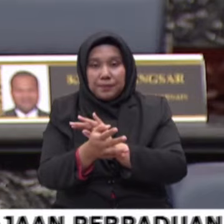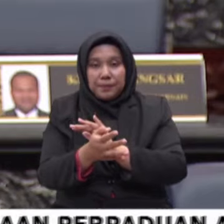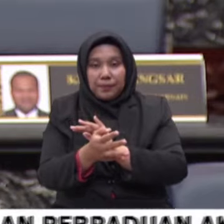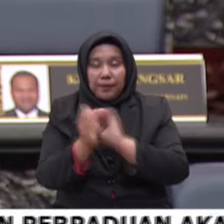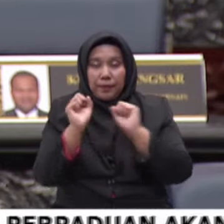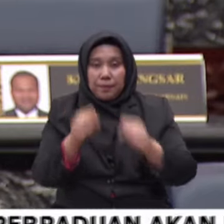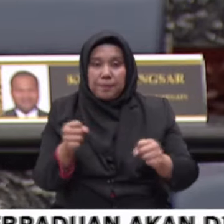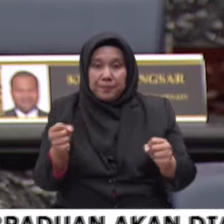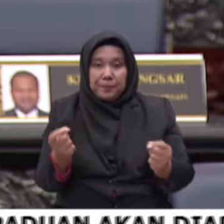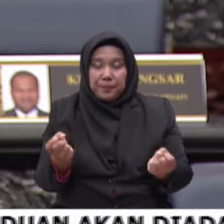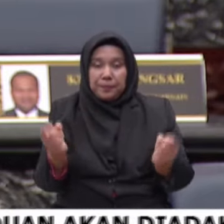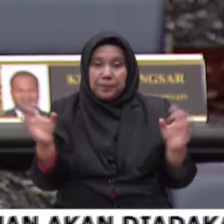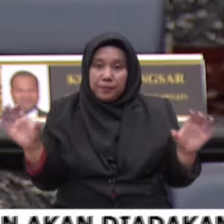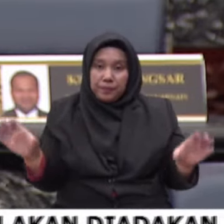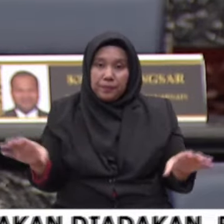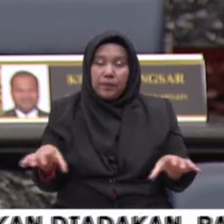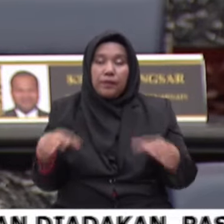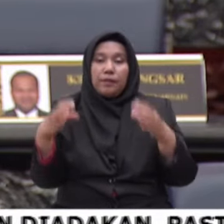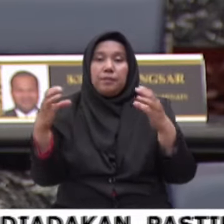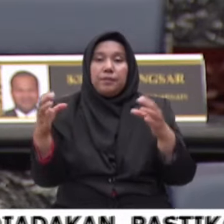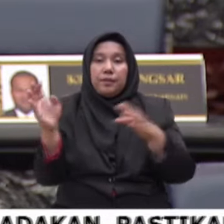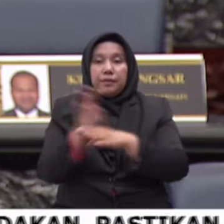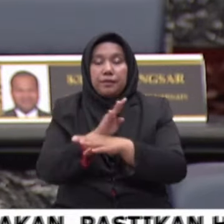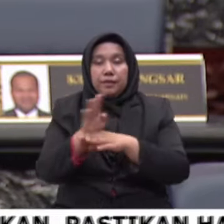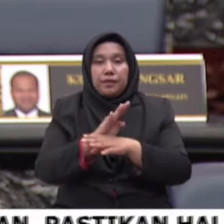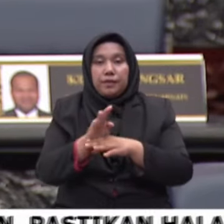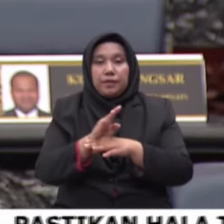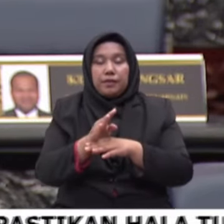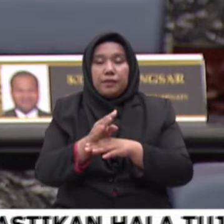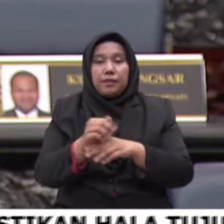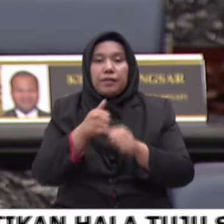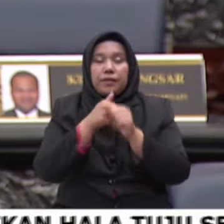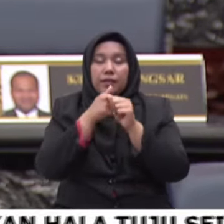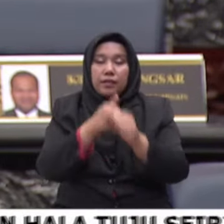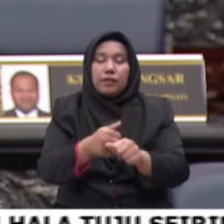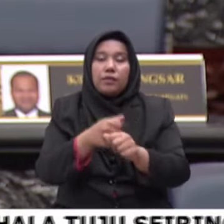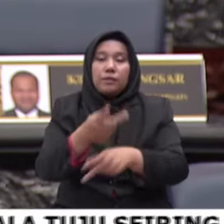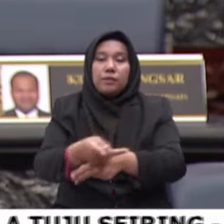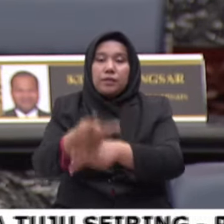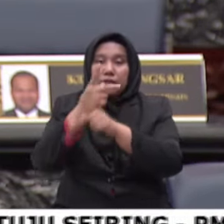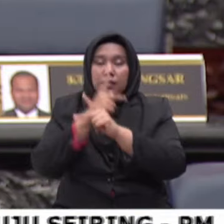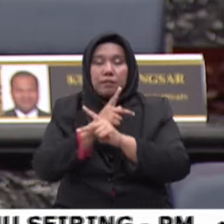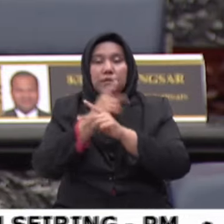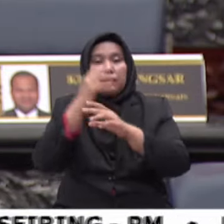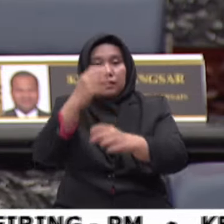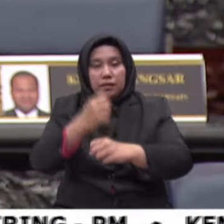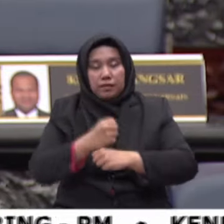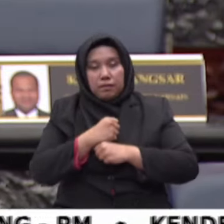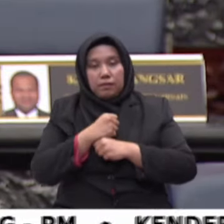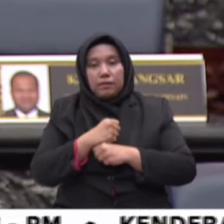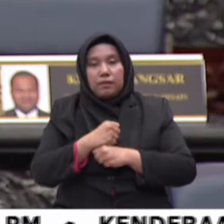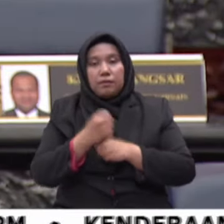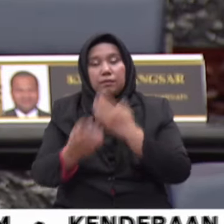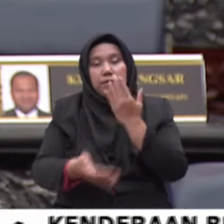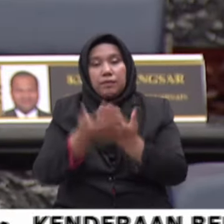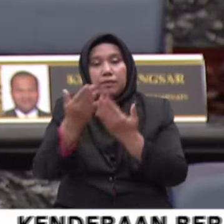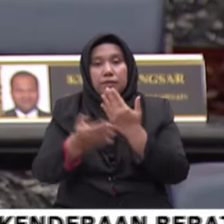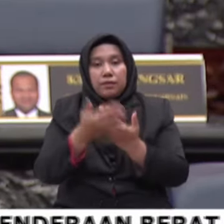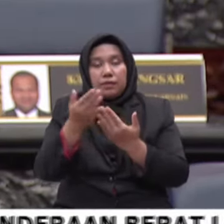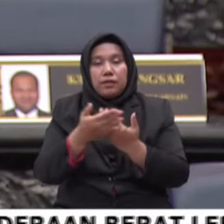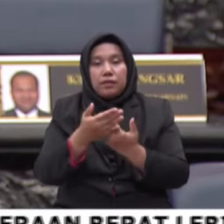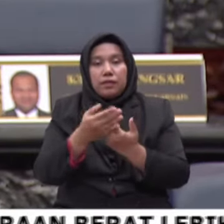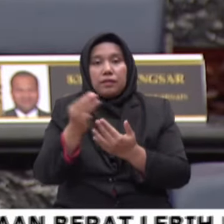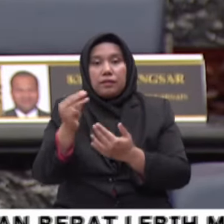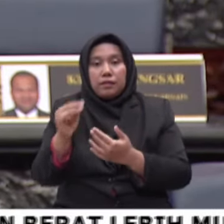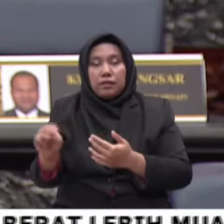melakukan perniagaan mereka berdasarkan kepada pinjaman yang diperolehi supaya memudahkan mereka